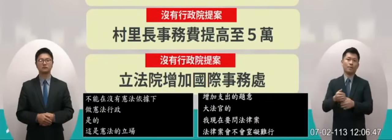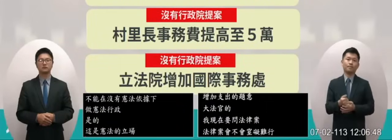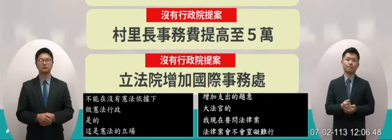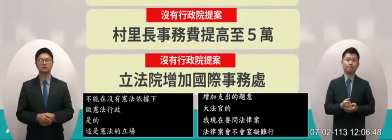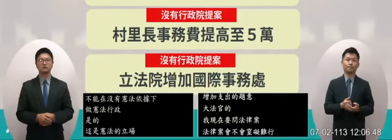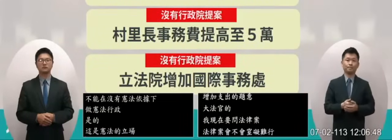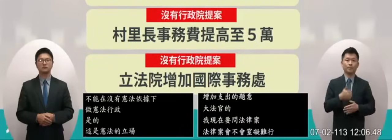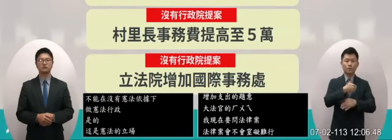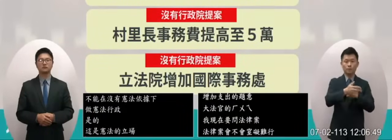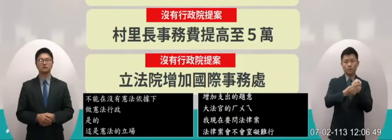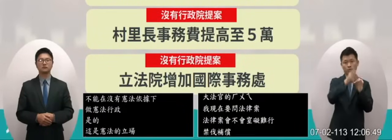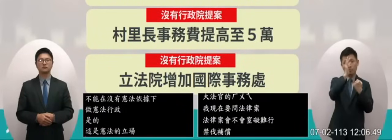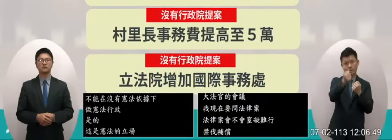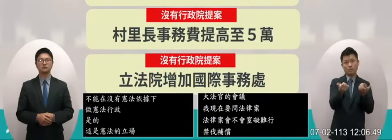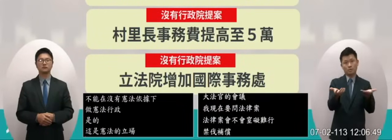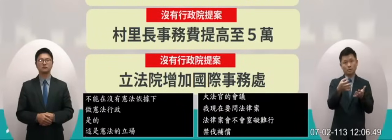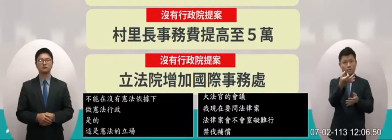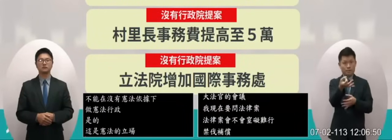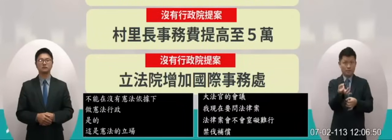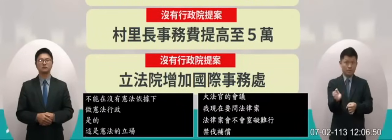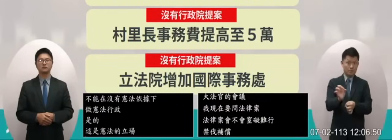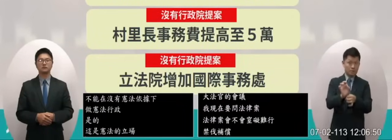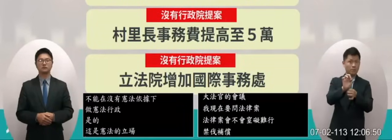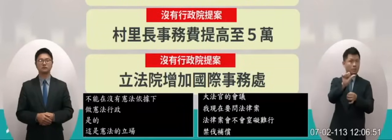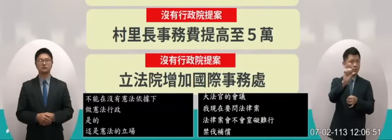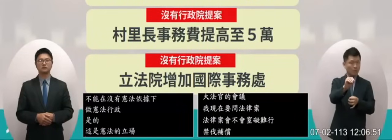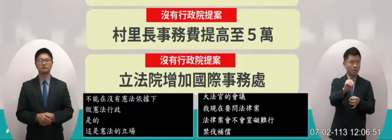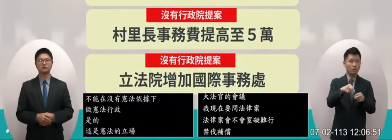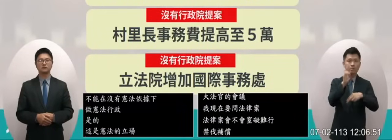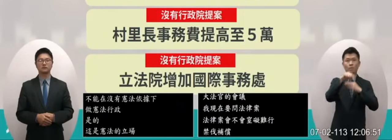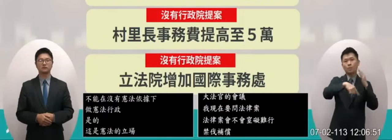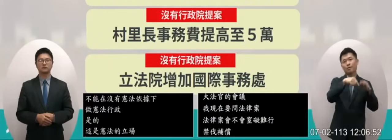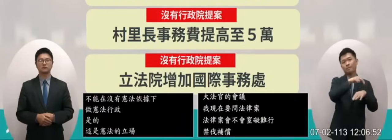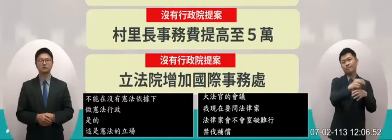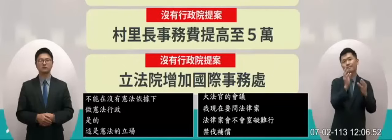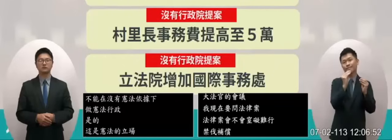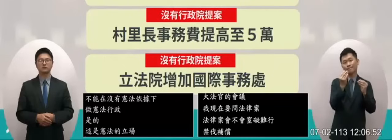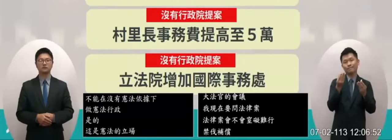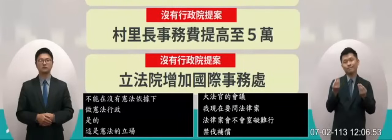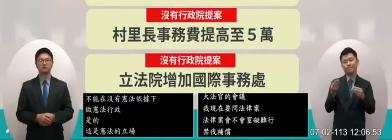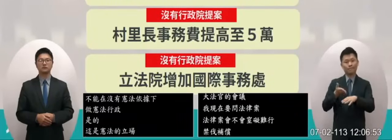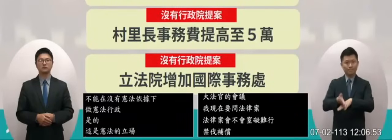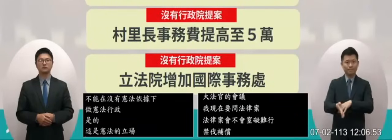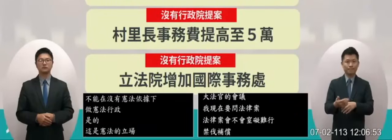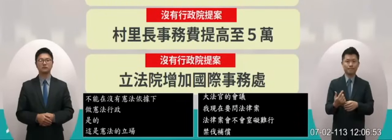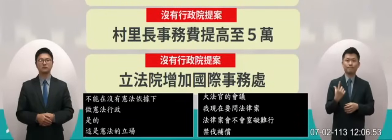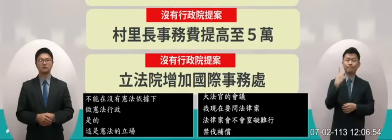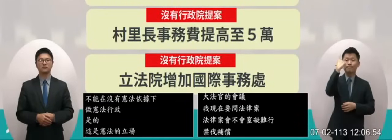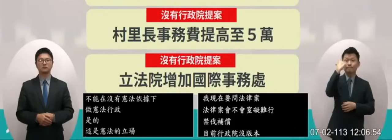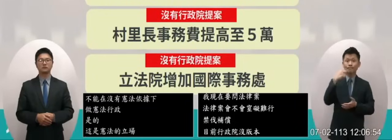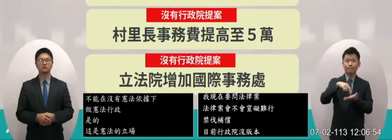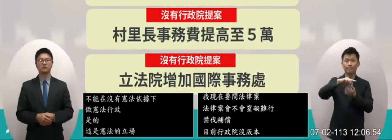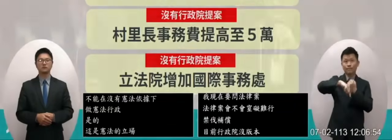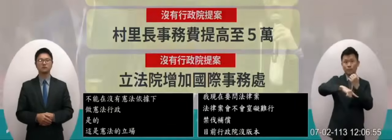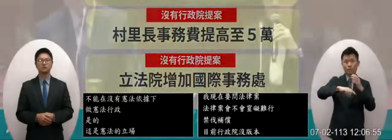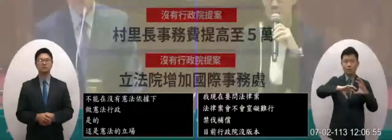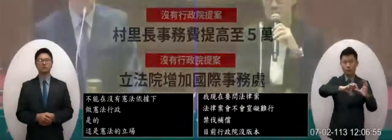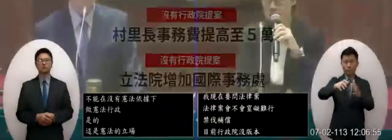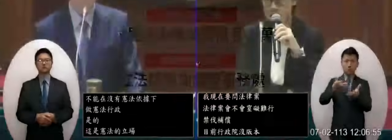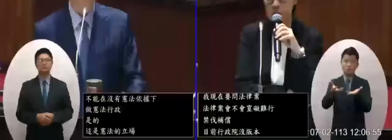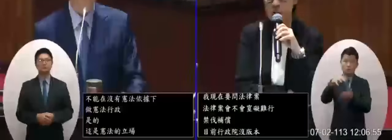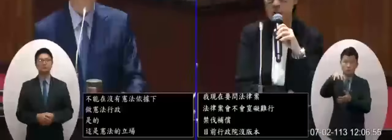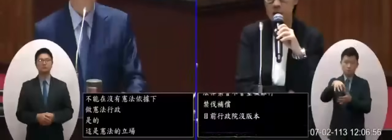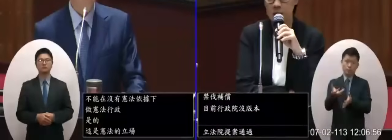村里长事务费提高到50,000，这个没有行政院的版本通过了。那去年上一届立法院增加了国际事务处，增加了预